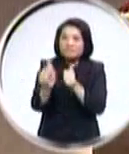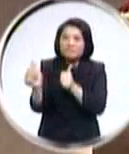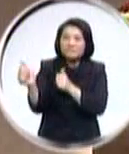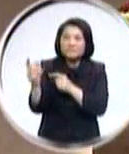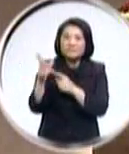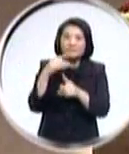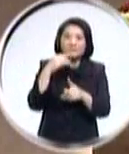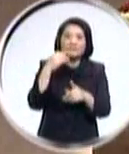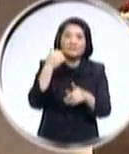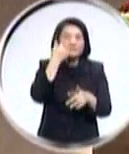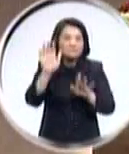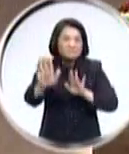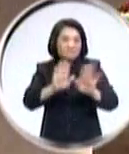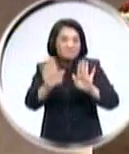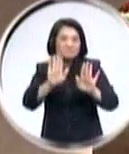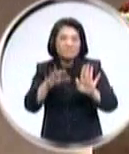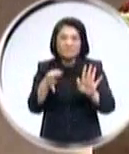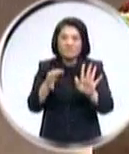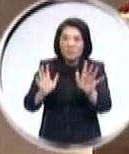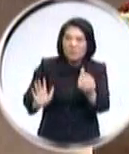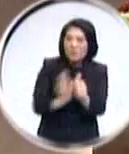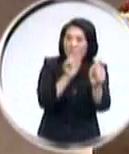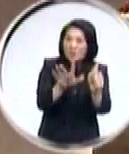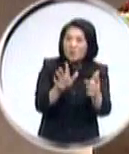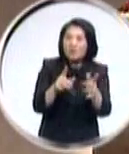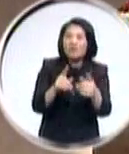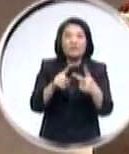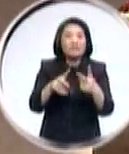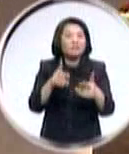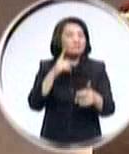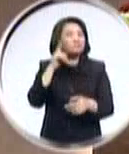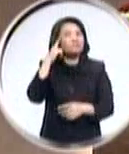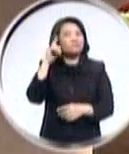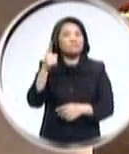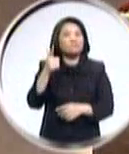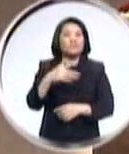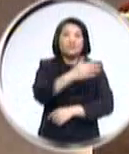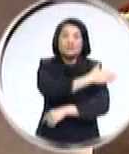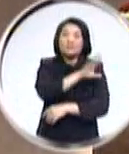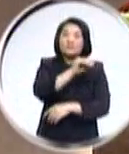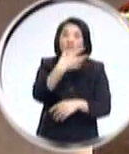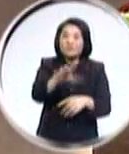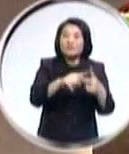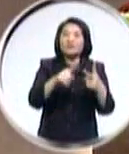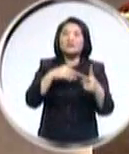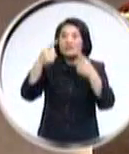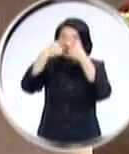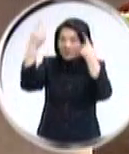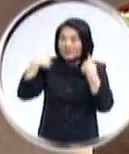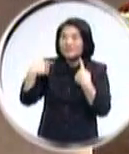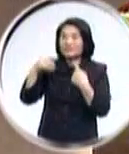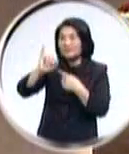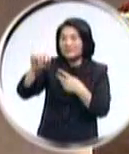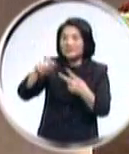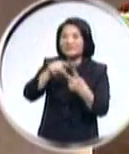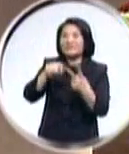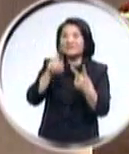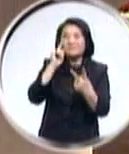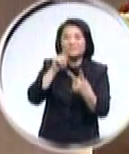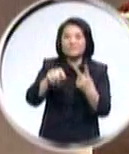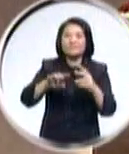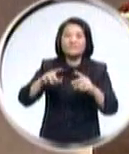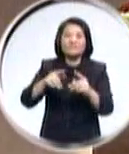不是谁的背后有超级的助选员。陈万水女士和周美青女士受到国人的喜爱，